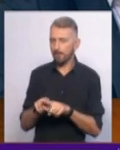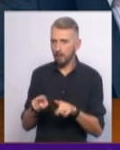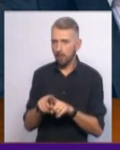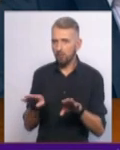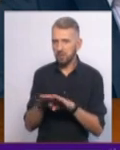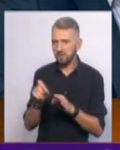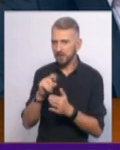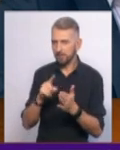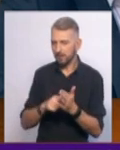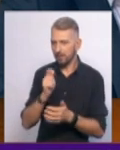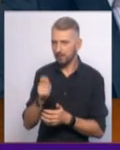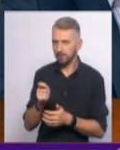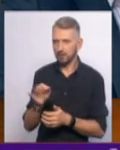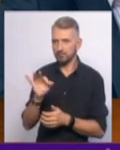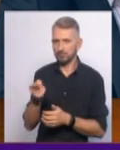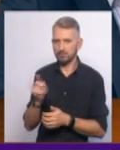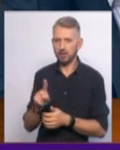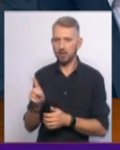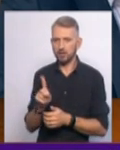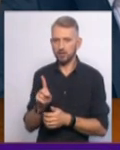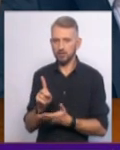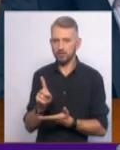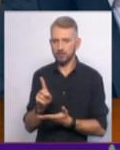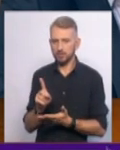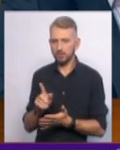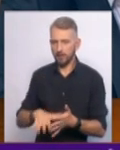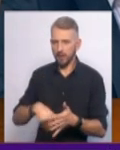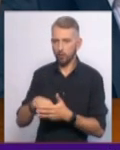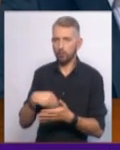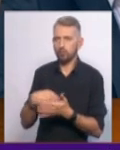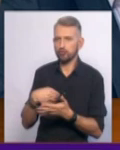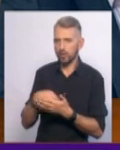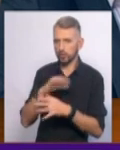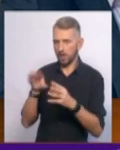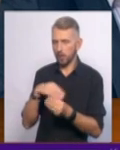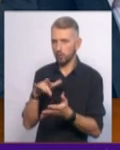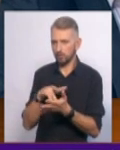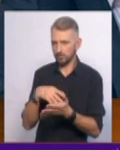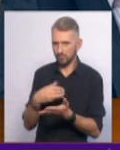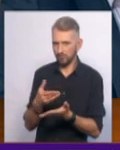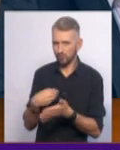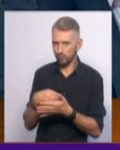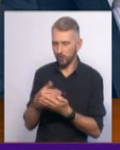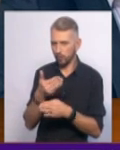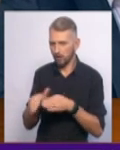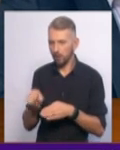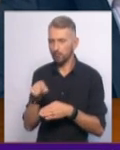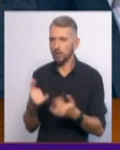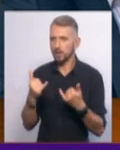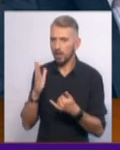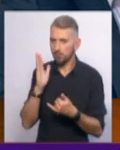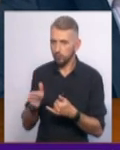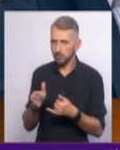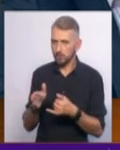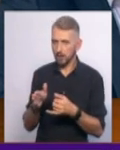питання ставлять із тих нюансів, які за рахунок бюджету загального міста виділяються, вони зараз будуть